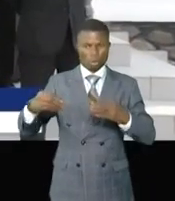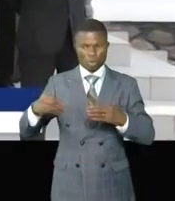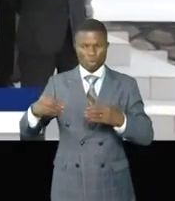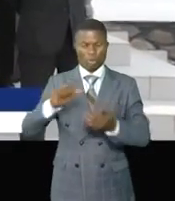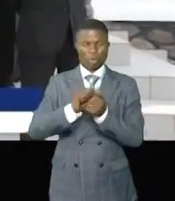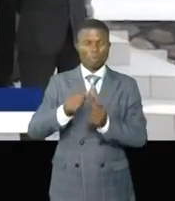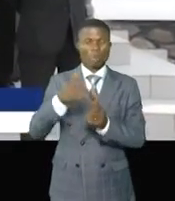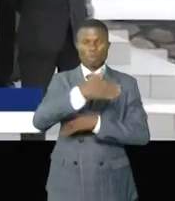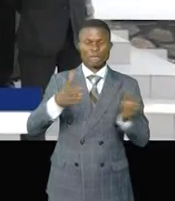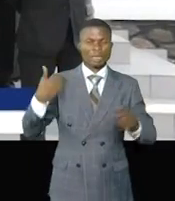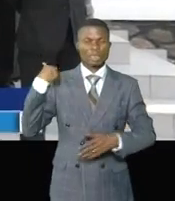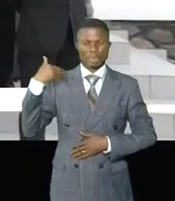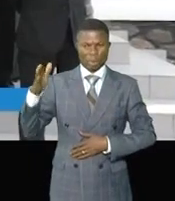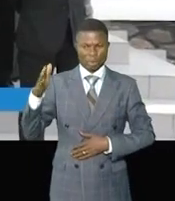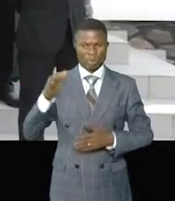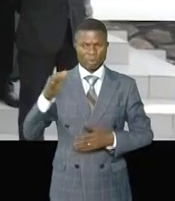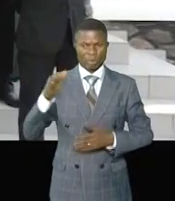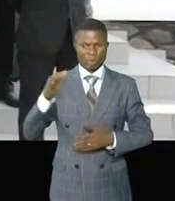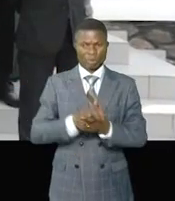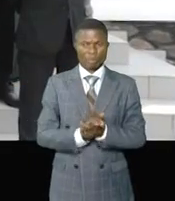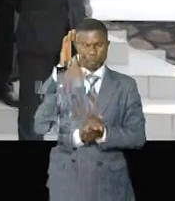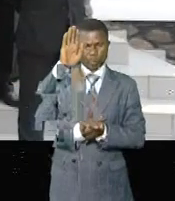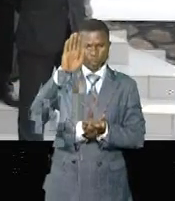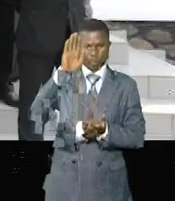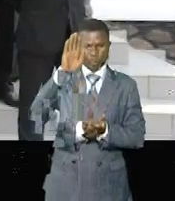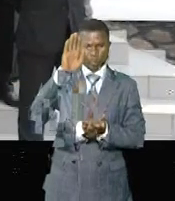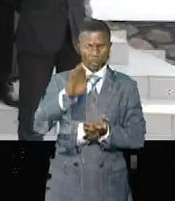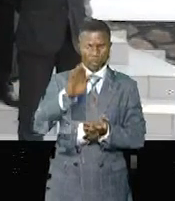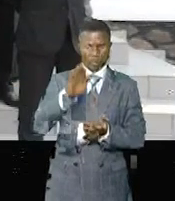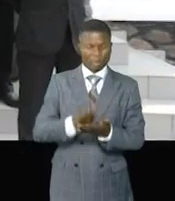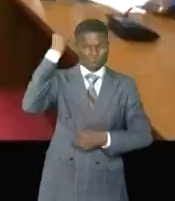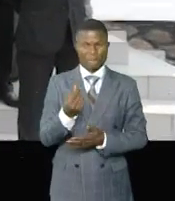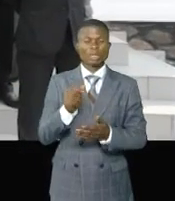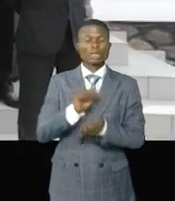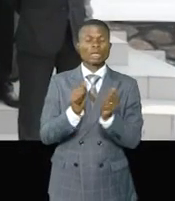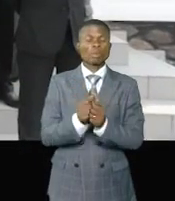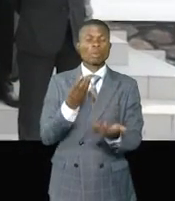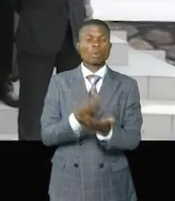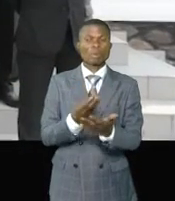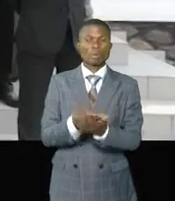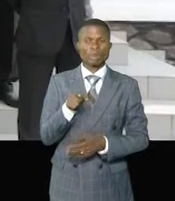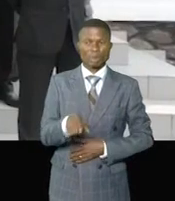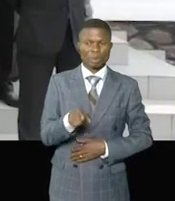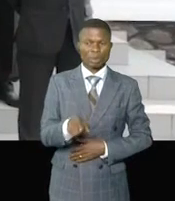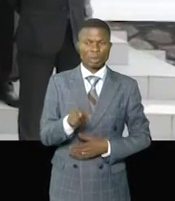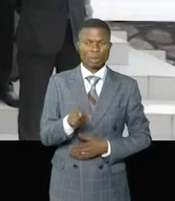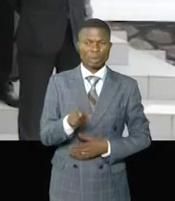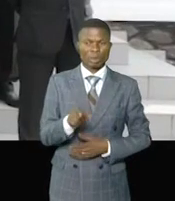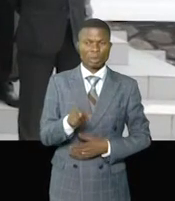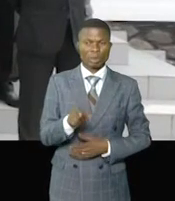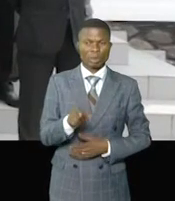publiques. Déficit financé essentiellement par les budgétaires. Il y a à